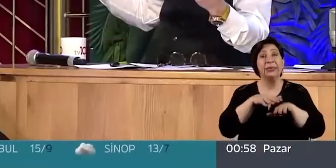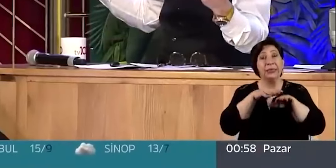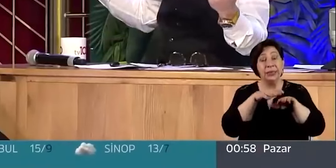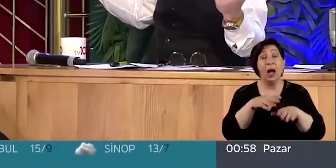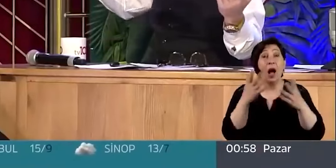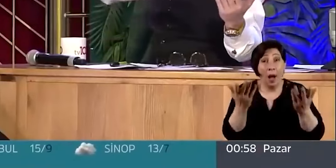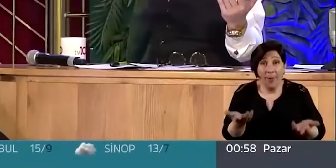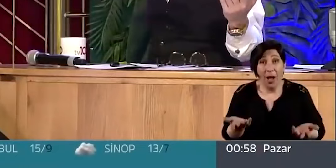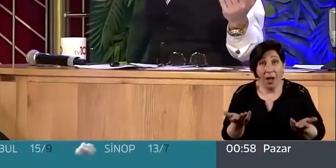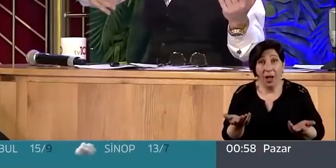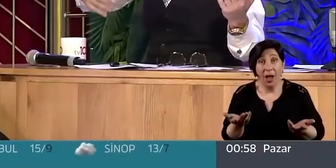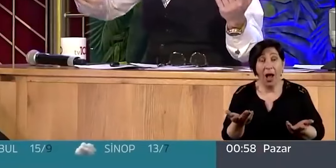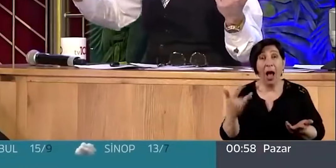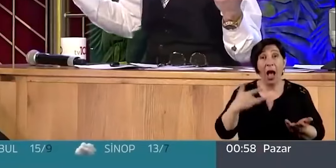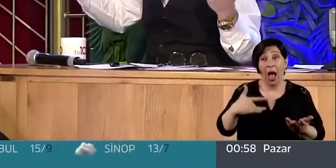Fakat